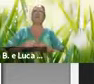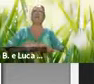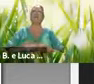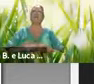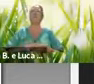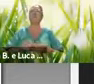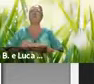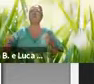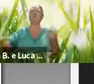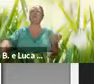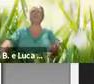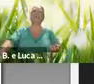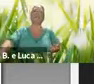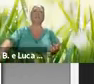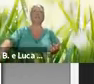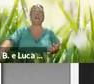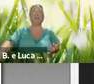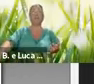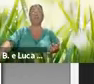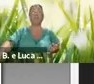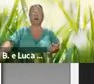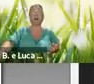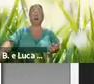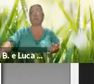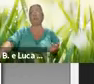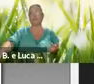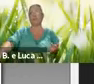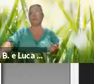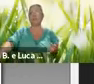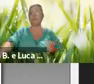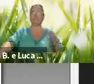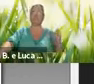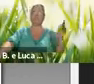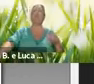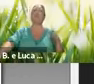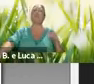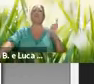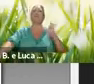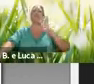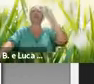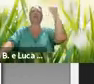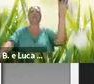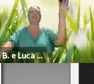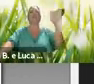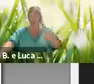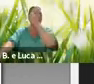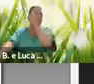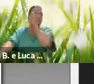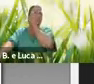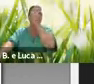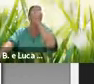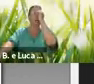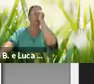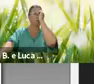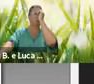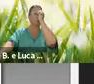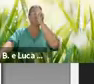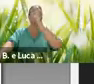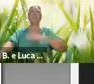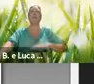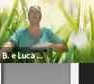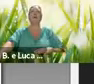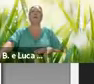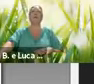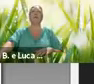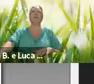più complicato, ma offriva un'opportunità di indagine più ampia. Ecco Andrea Luiz, un'altra volta che vuole indagare.